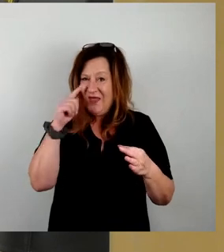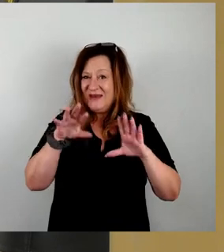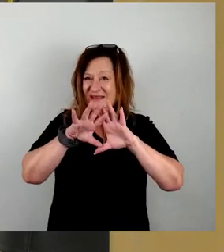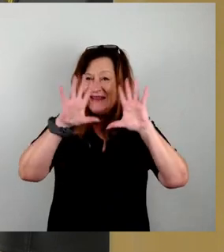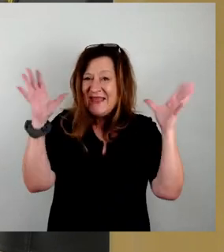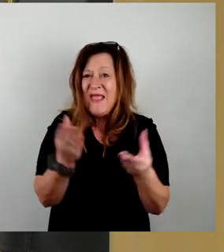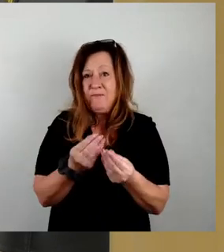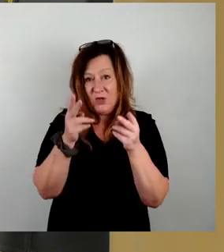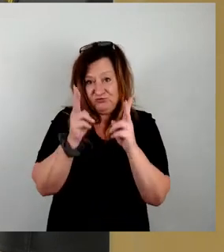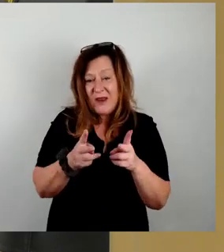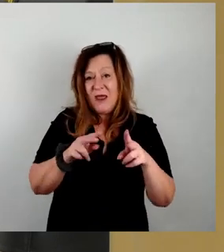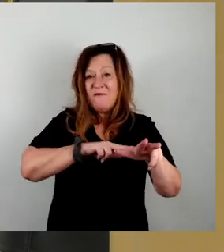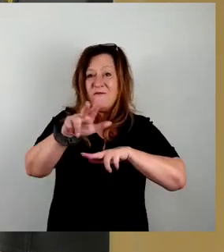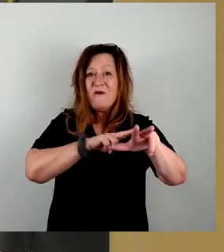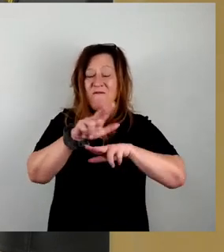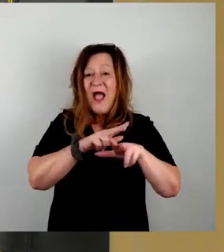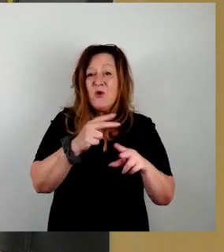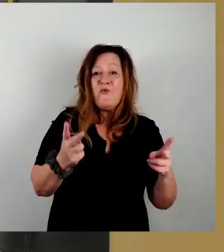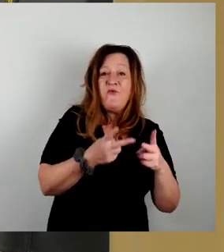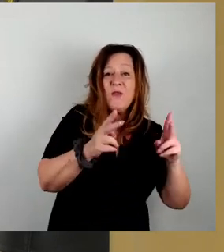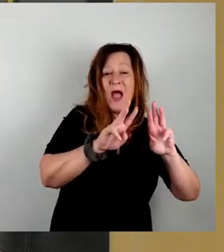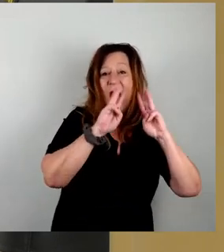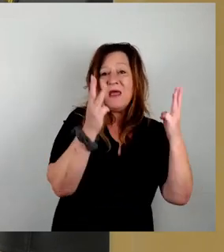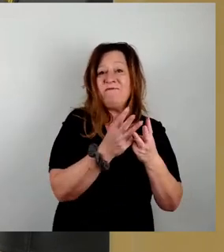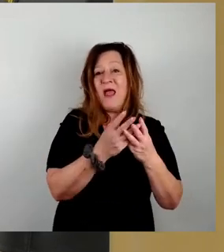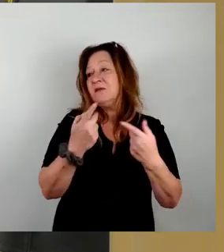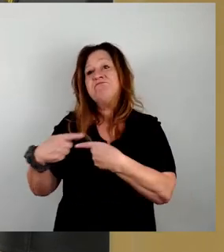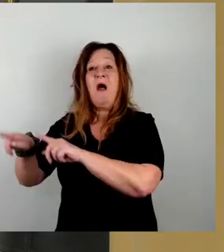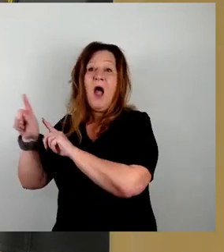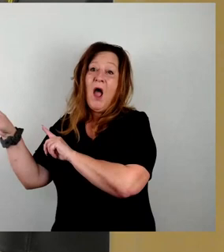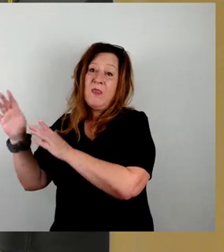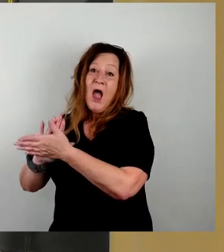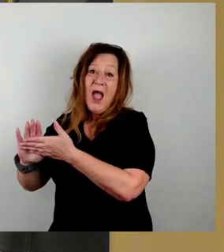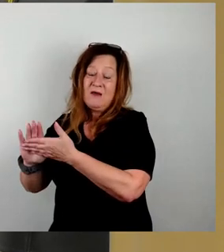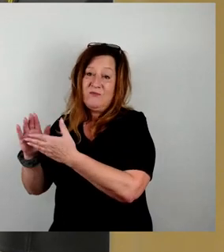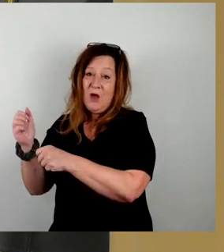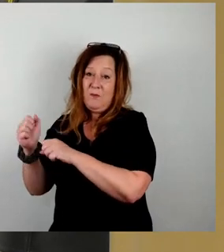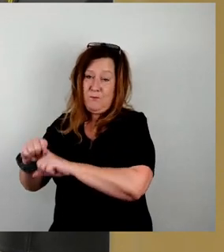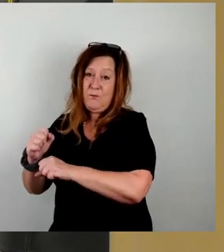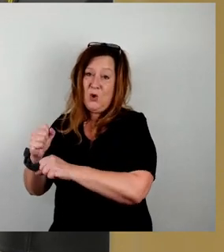einer föderalen Welt und da haben es andere einfacher, auch sowas zu tun und anzubieten.